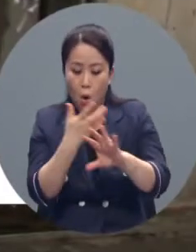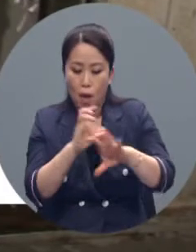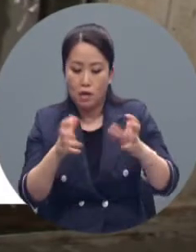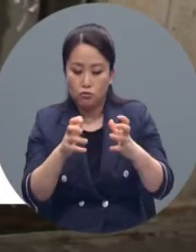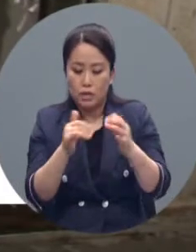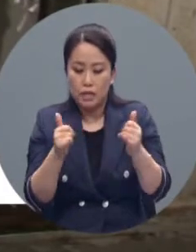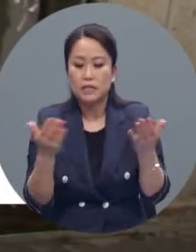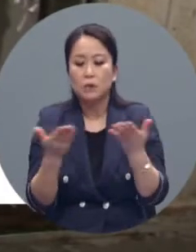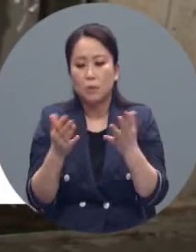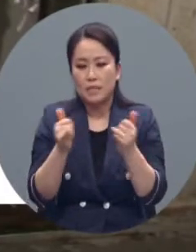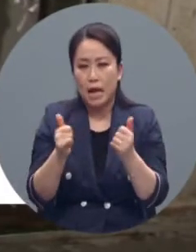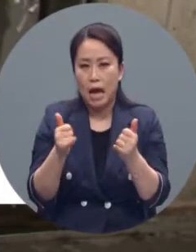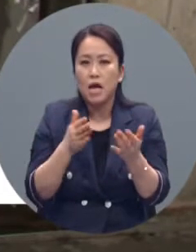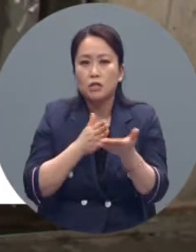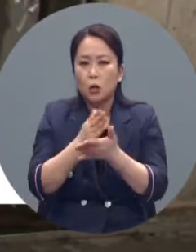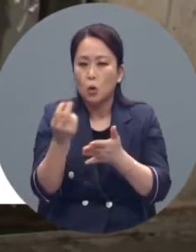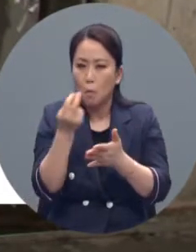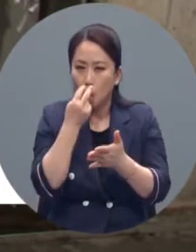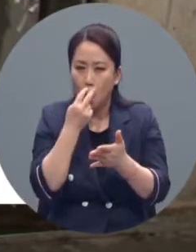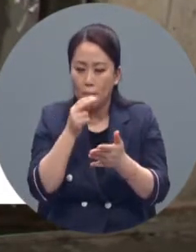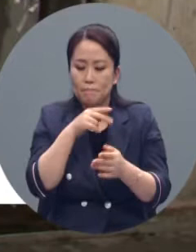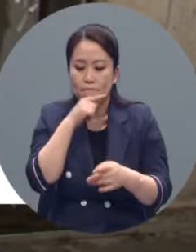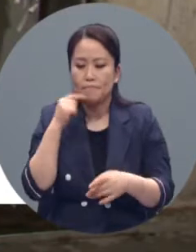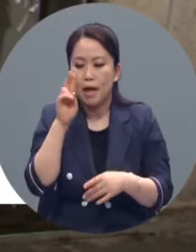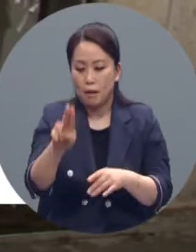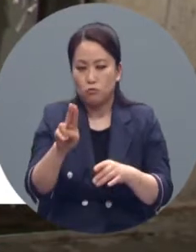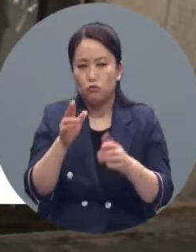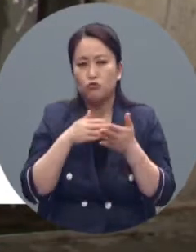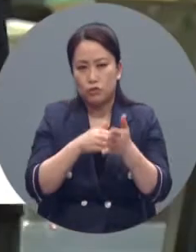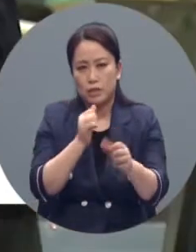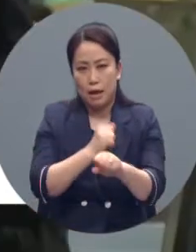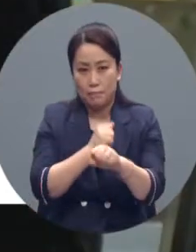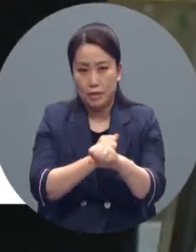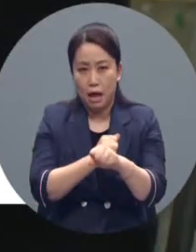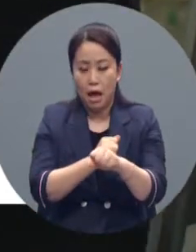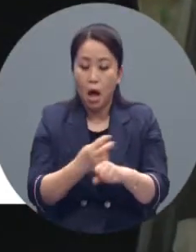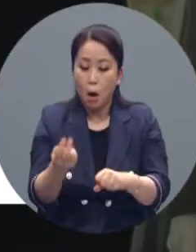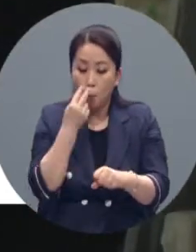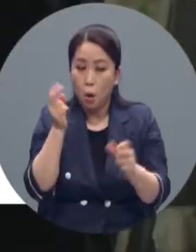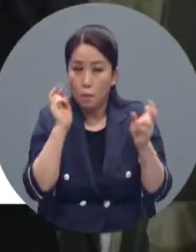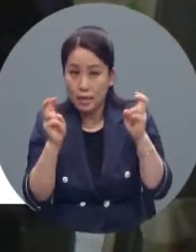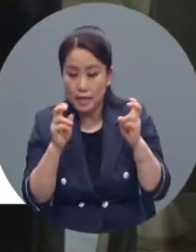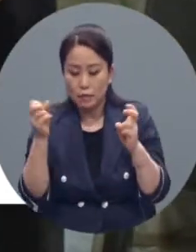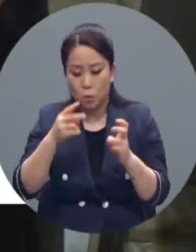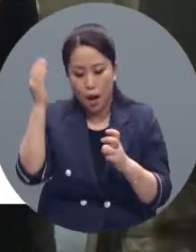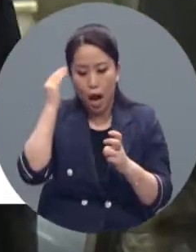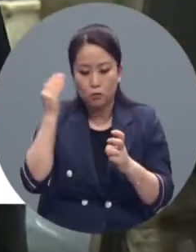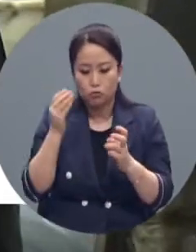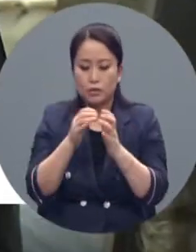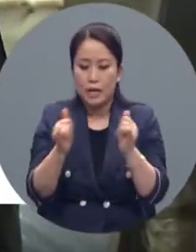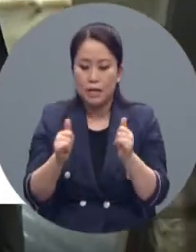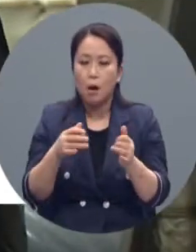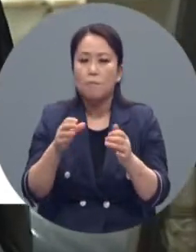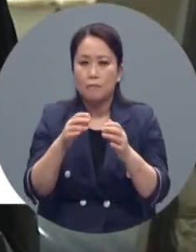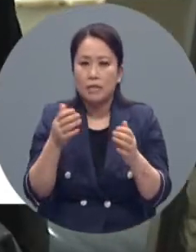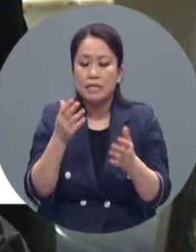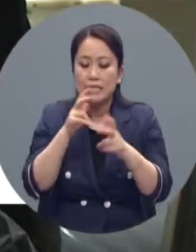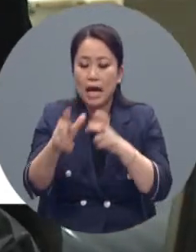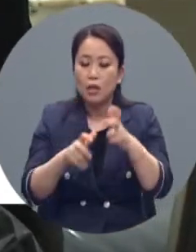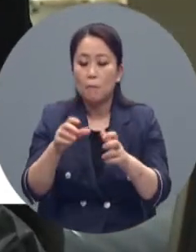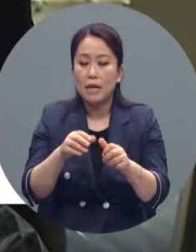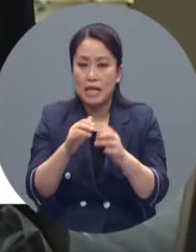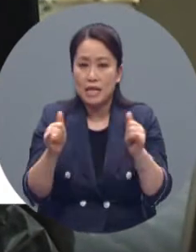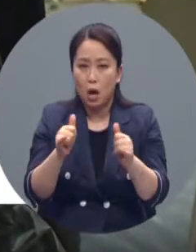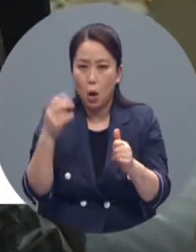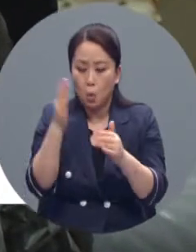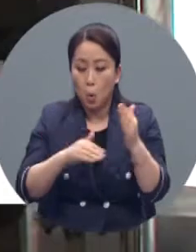추진합니다 해운대구는 외국인 체납자 명단을 보험사와 한국산업인력공단 에 보내 보험 가입여부 조회를